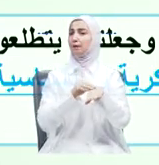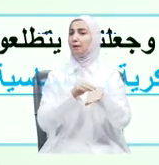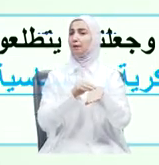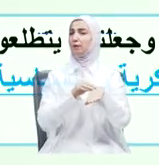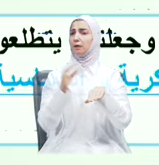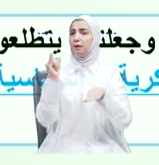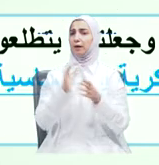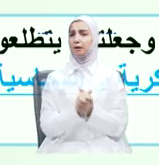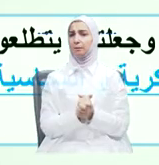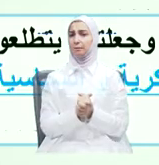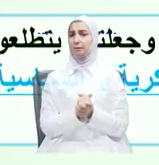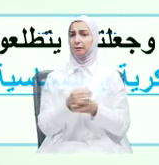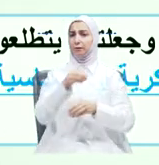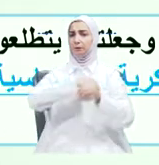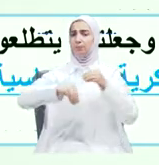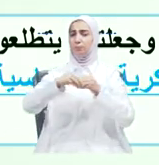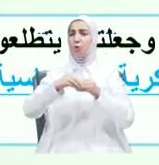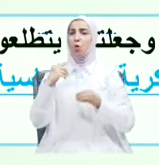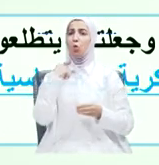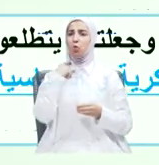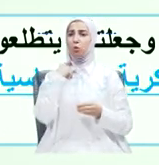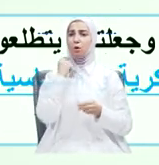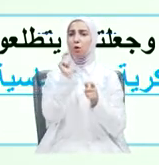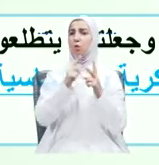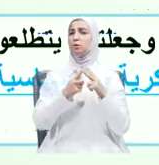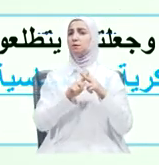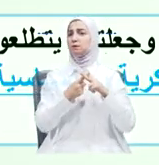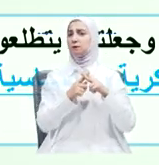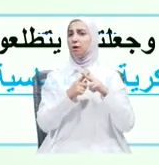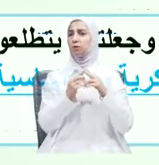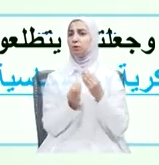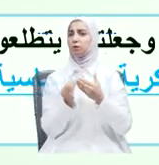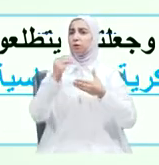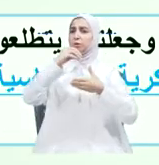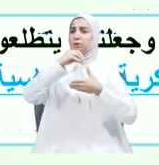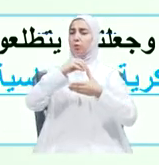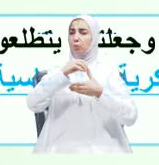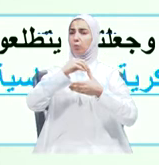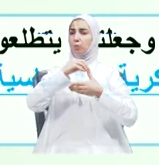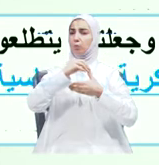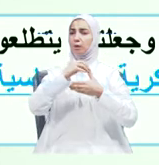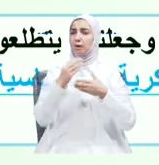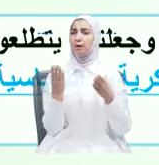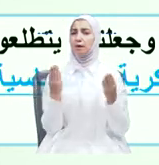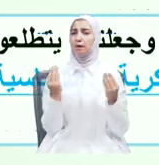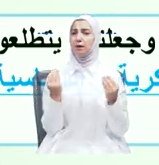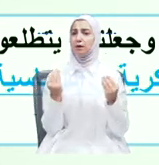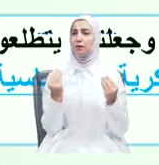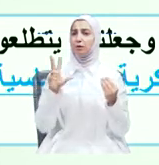الأوروبية من تقدم علمي وصناعي، وجعلتهم يتطلعون في الأخذ بالأسباب هذه